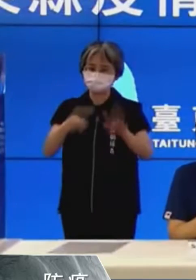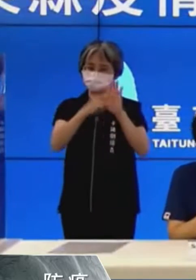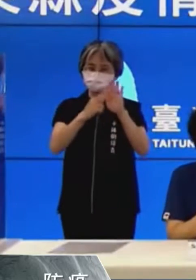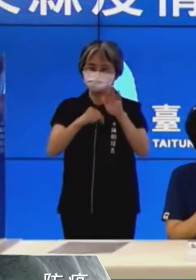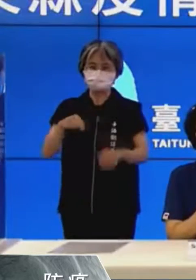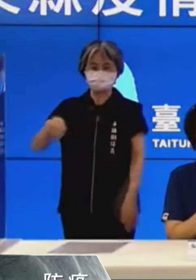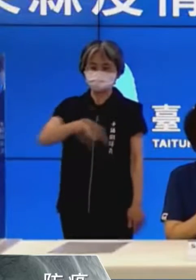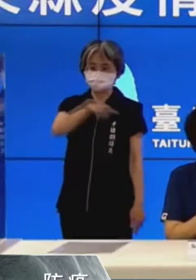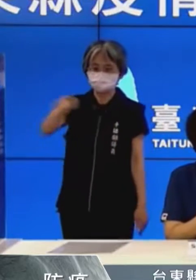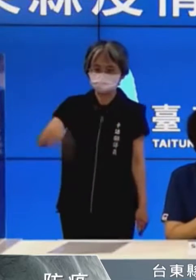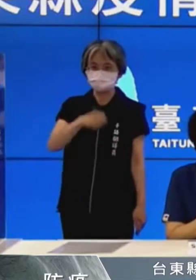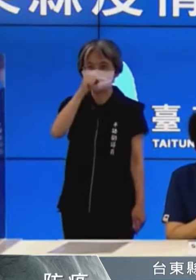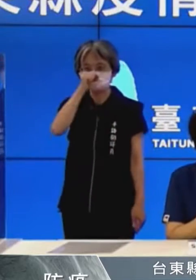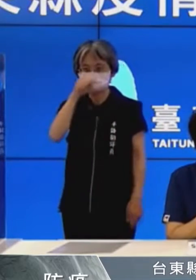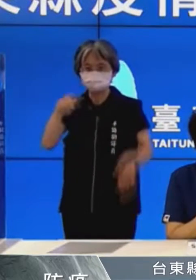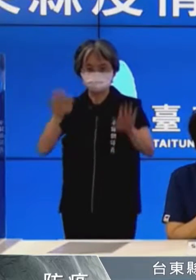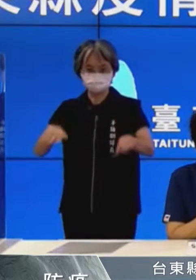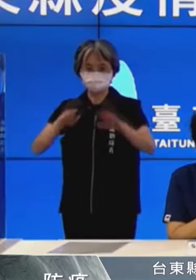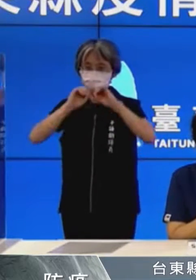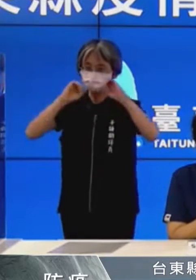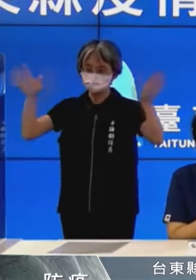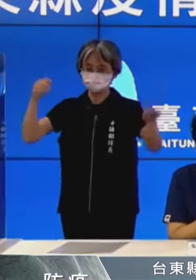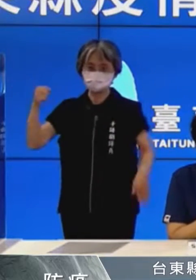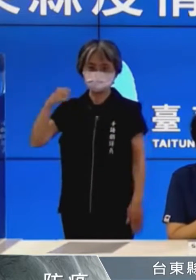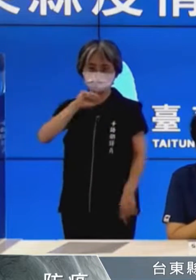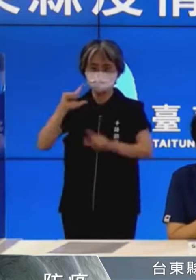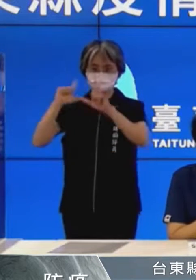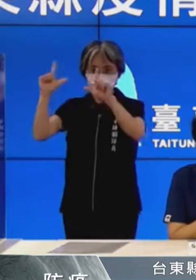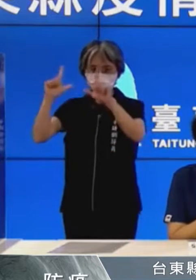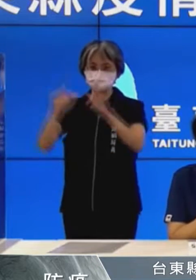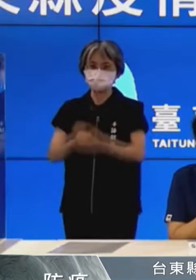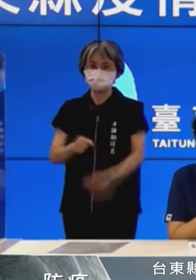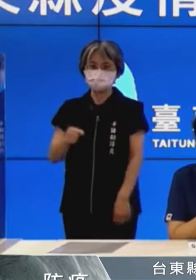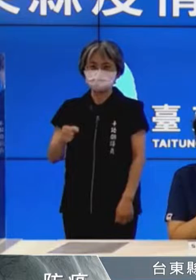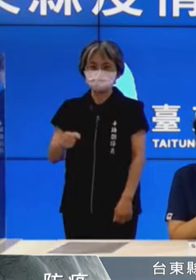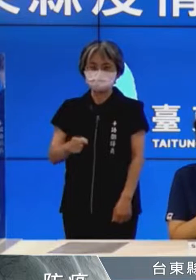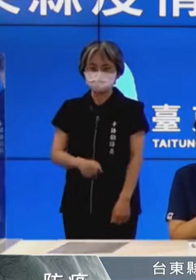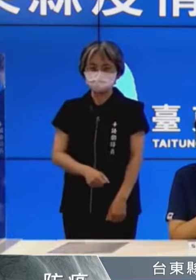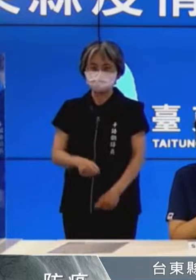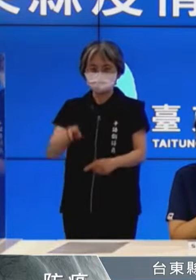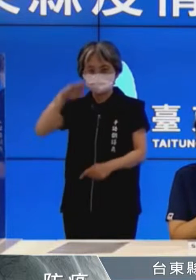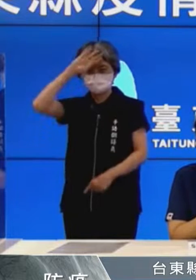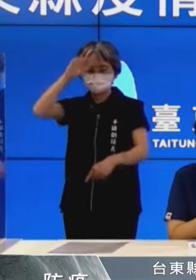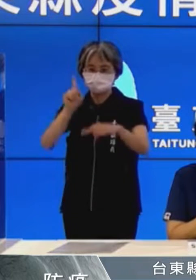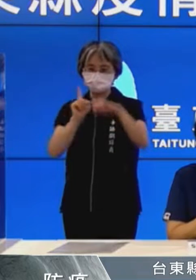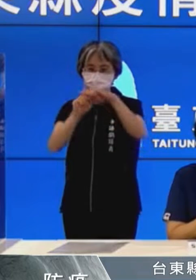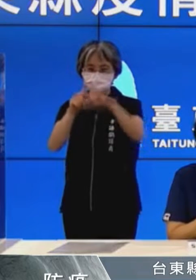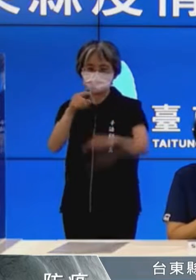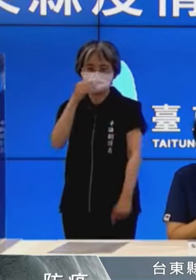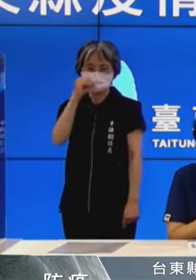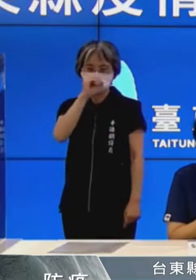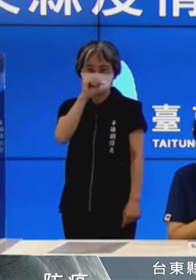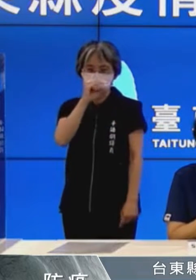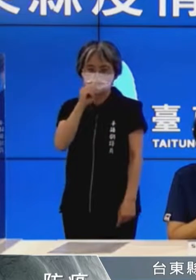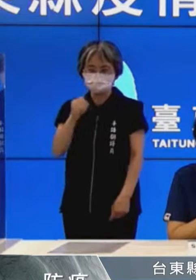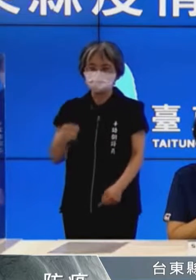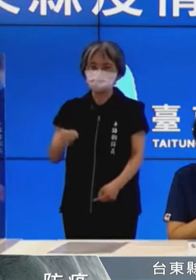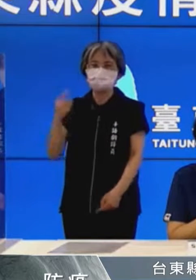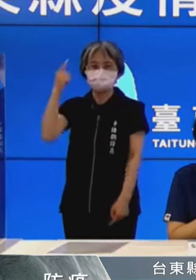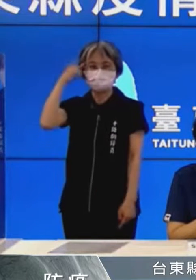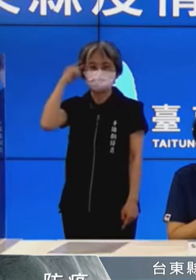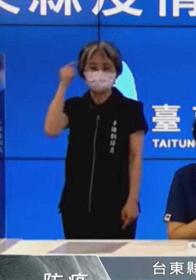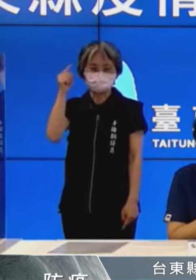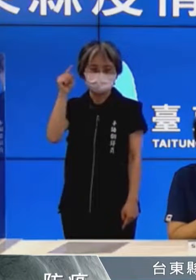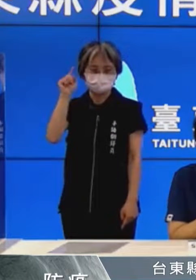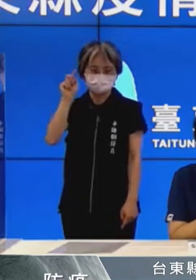家好。我在今天要宣布，台东在维持280天的本土零确诊之后，今